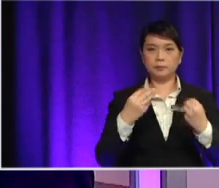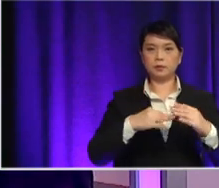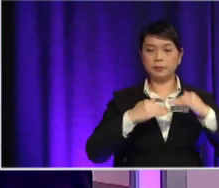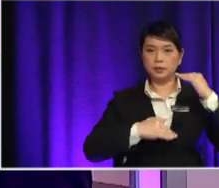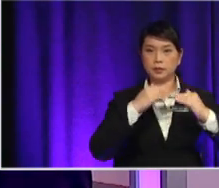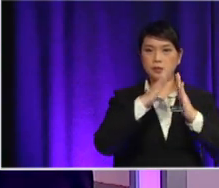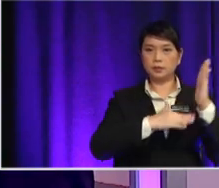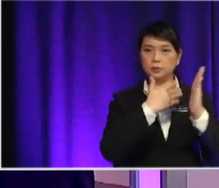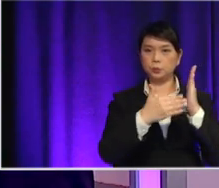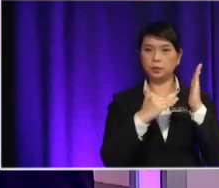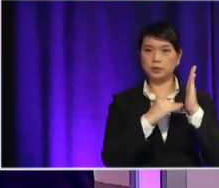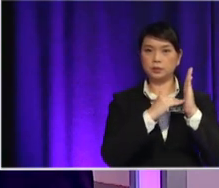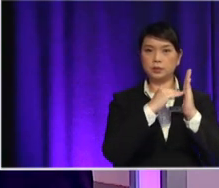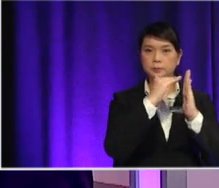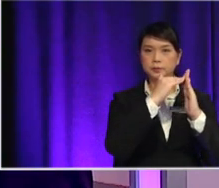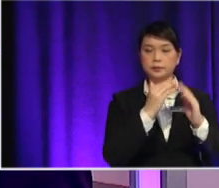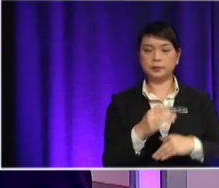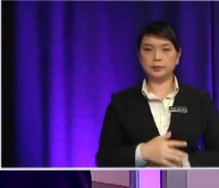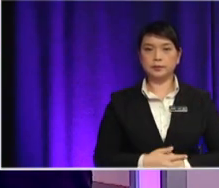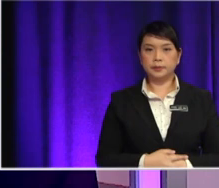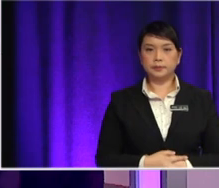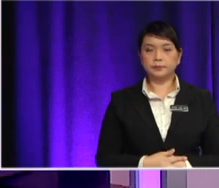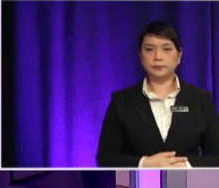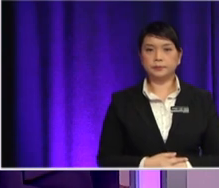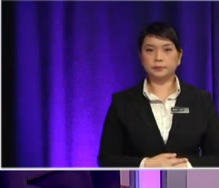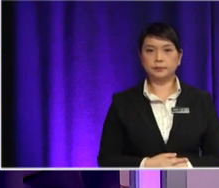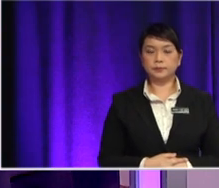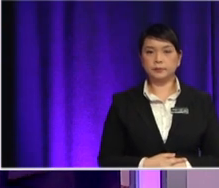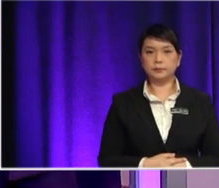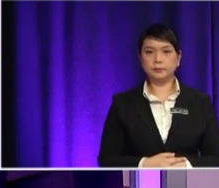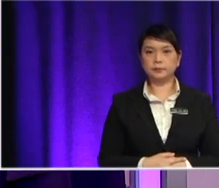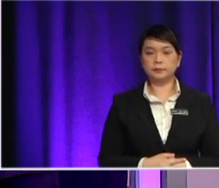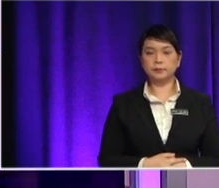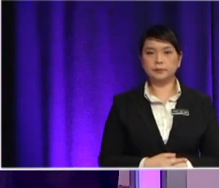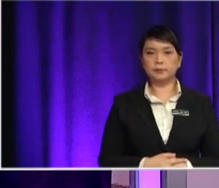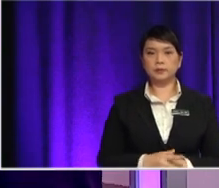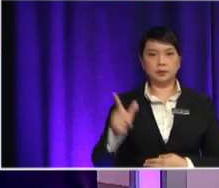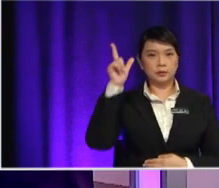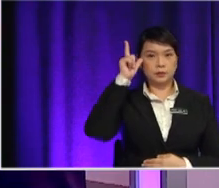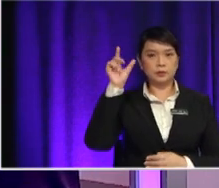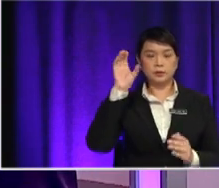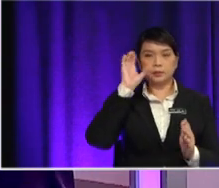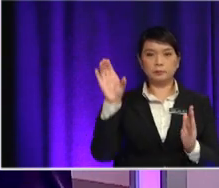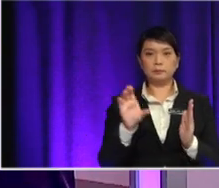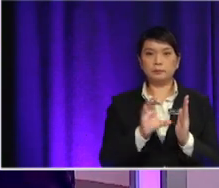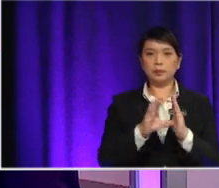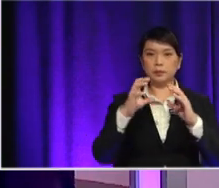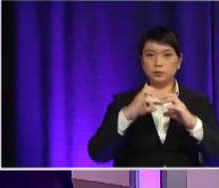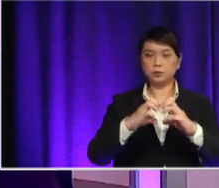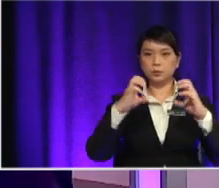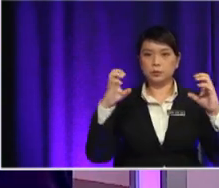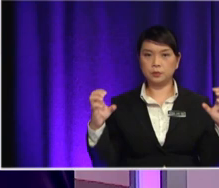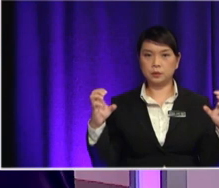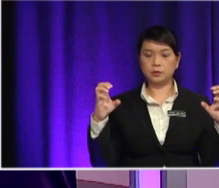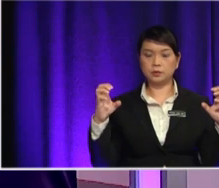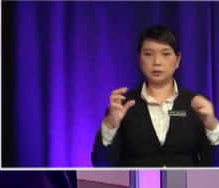jadual kekerapan. Okey, tanpa membuang masa, kita pergi. Gambar durian pula. Okey, daripada satu durian atau dua biji